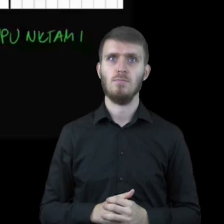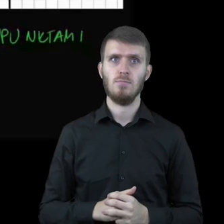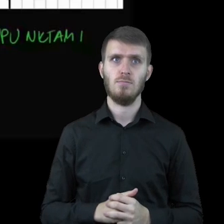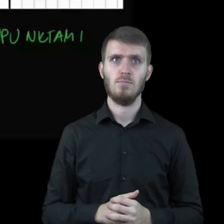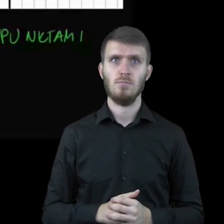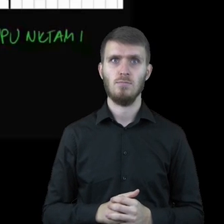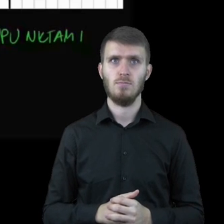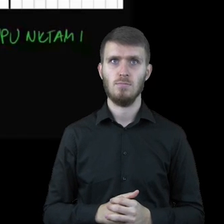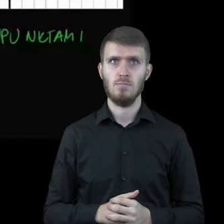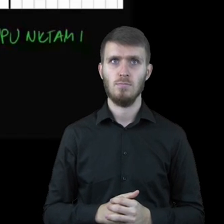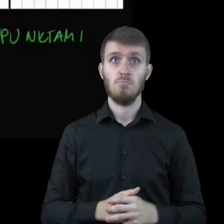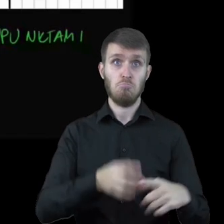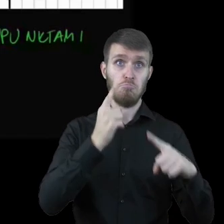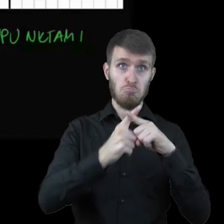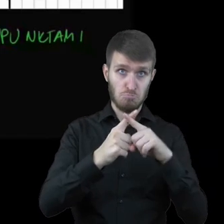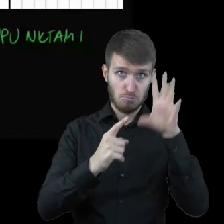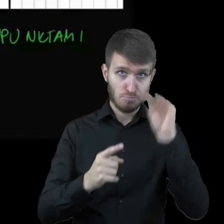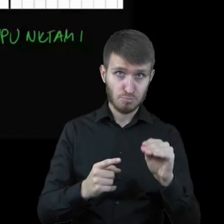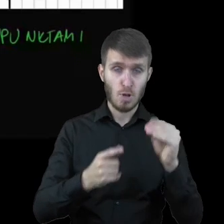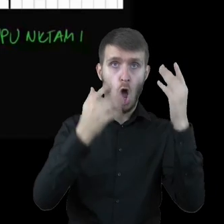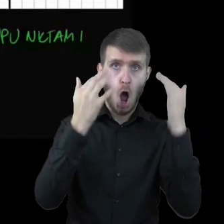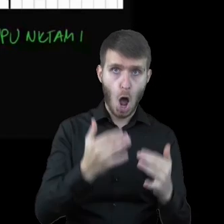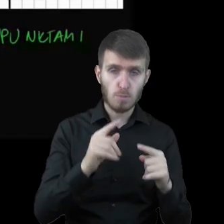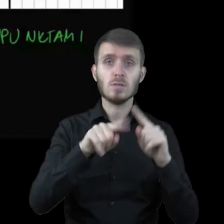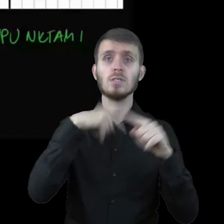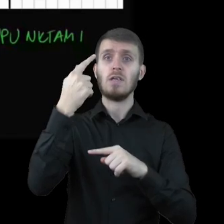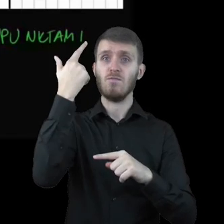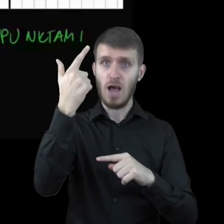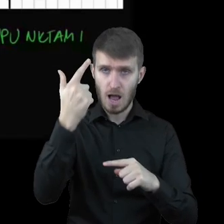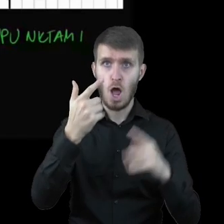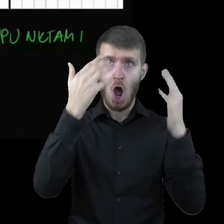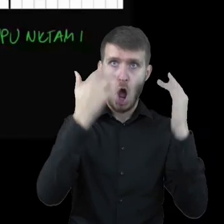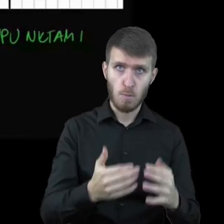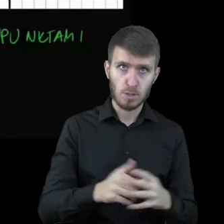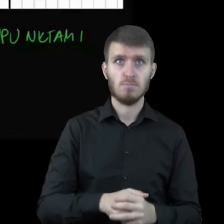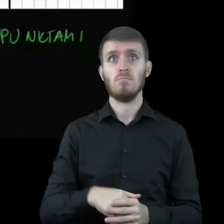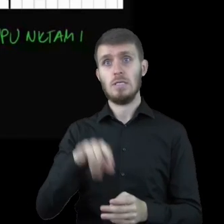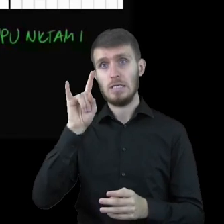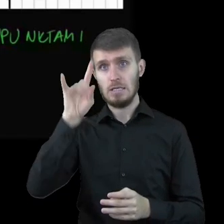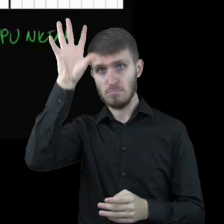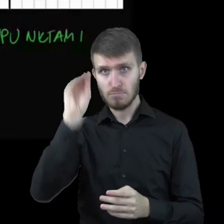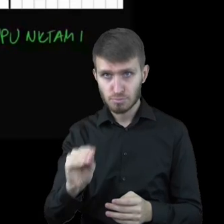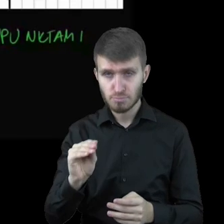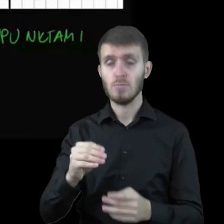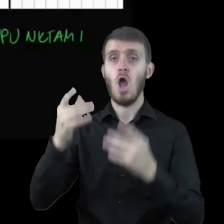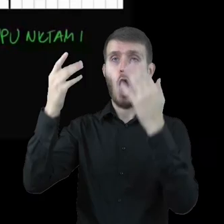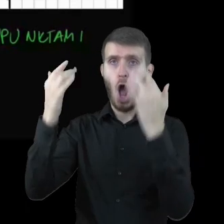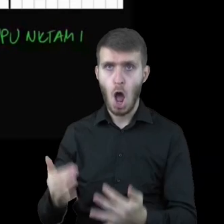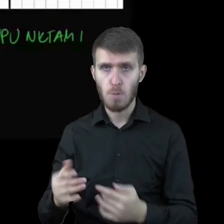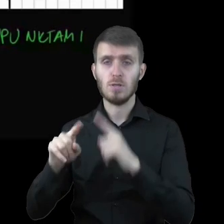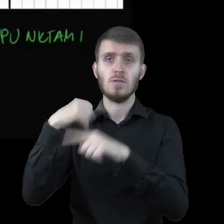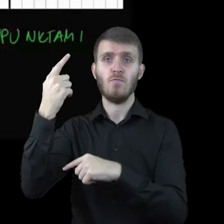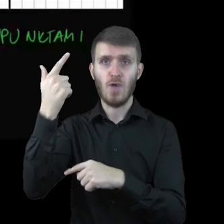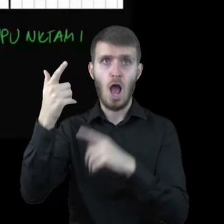sumy kwadratów różnic współrzędnych. Nabierzemy współrzędne X, odejmujemy, podnosimy do kwadratu,